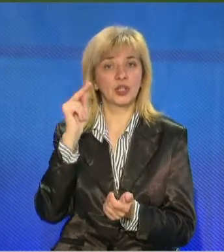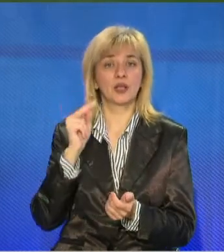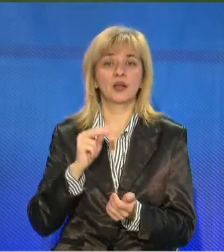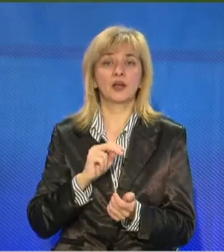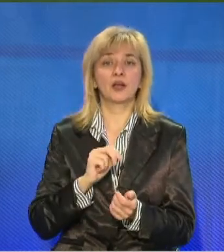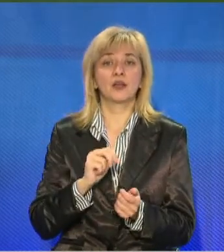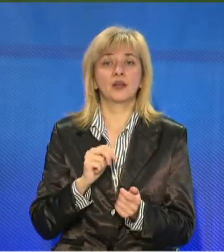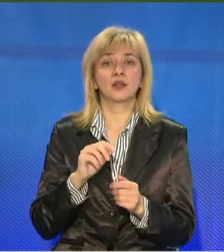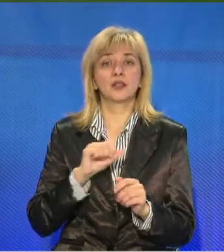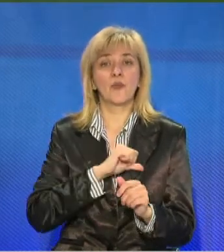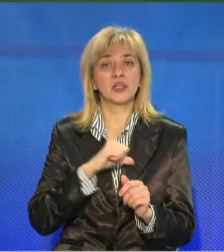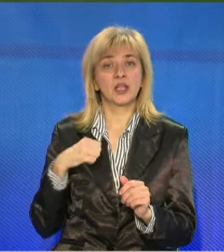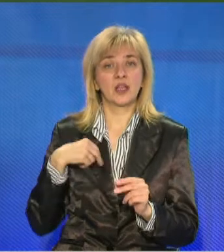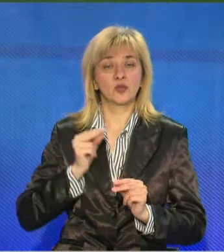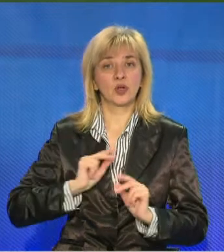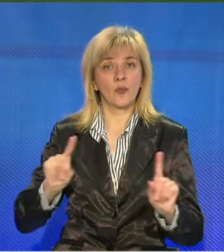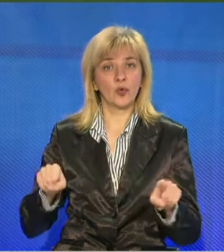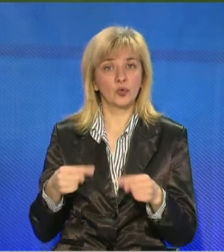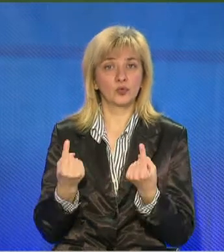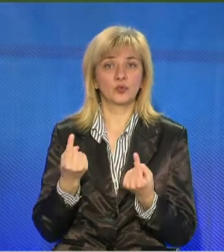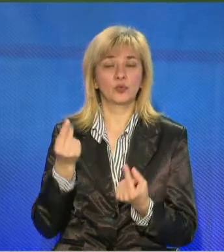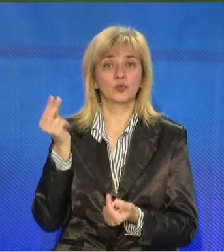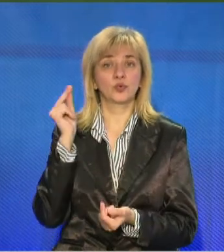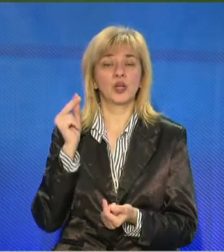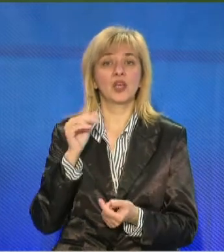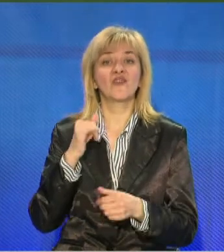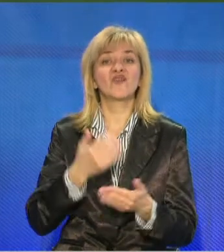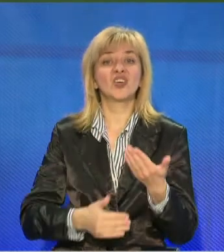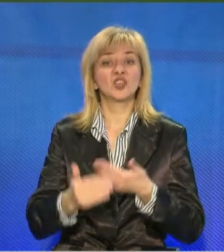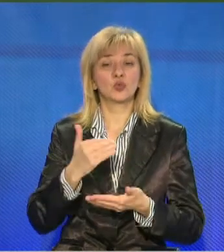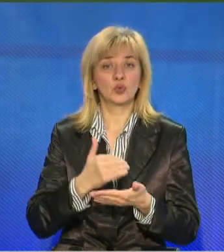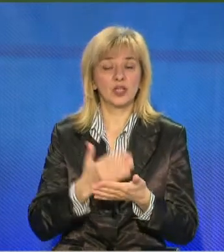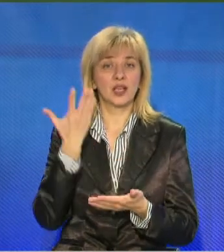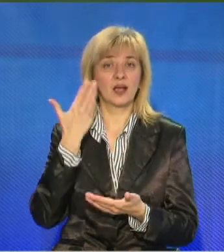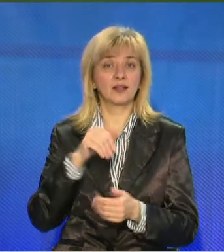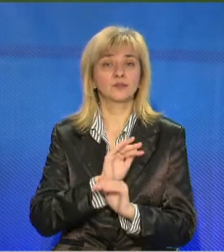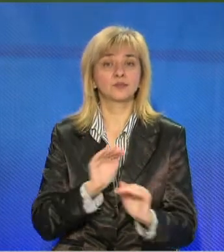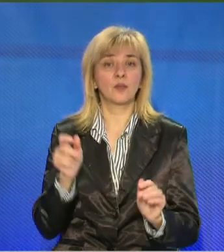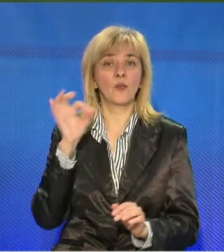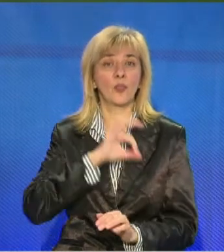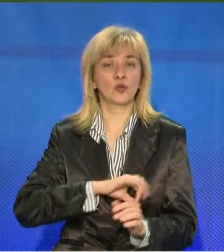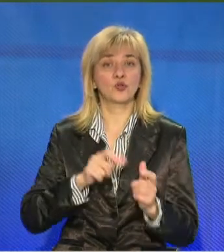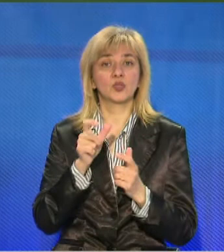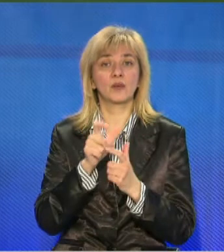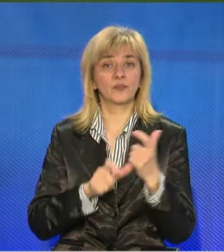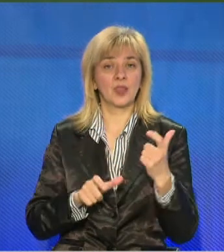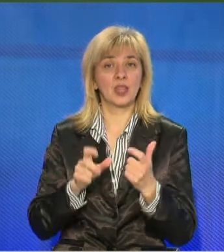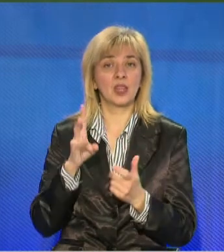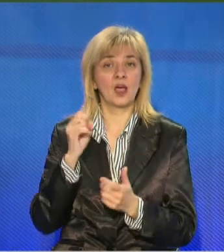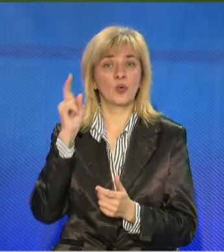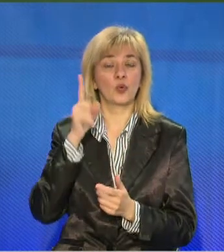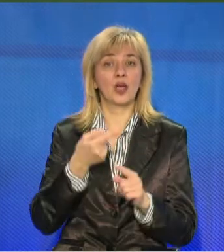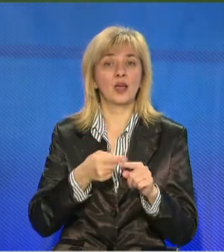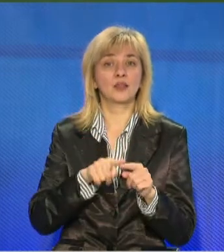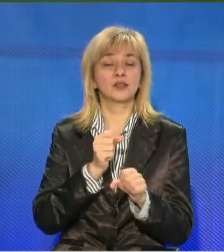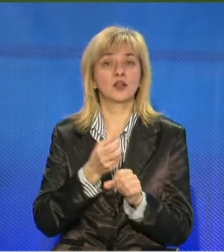работу учащихся. И в результате ученики, когда и пользуются своими гаджетами на уроках, они это делают для того, чтобы